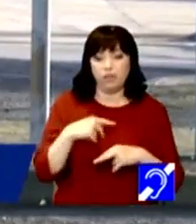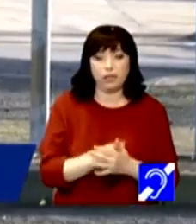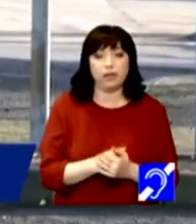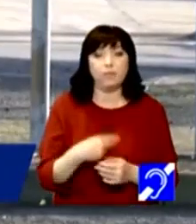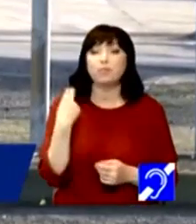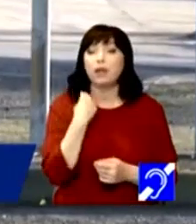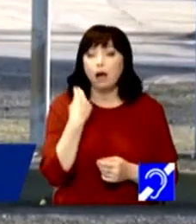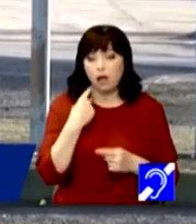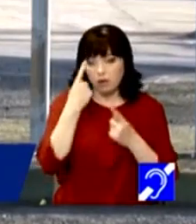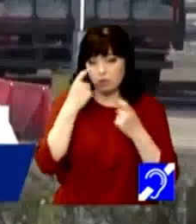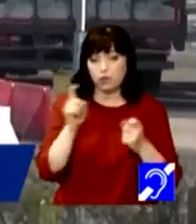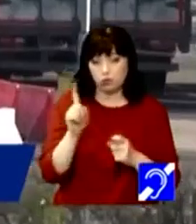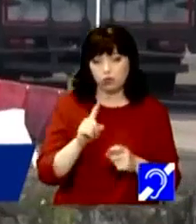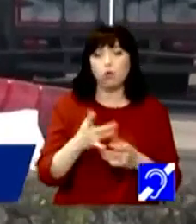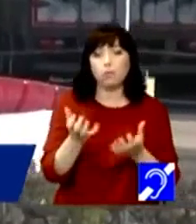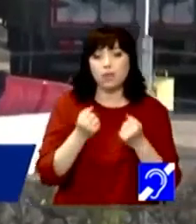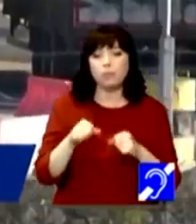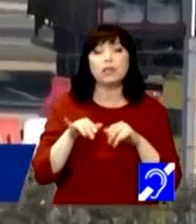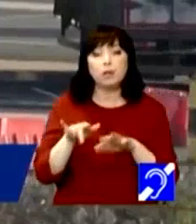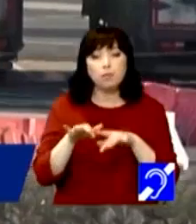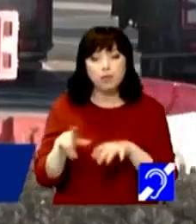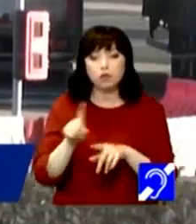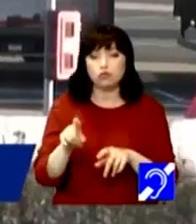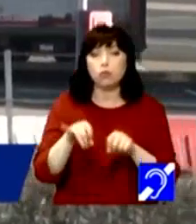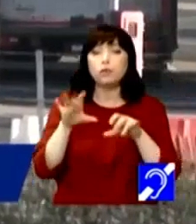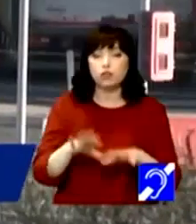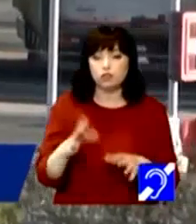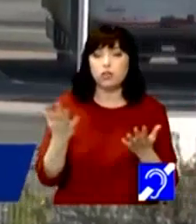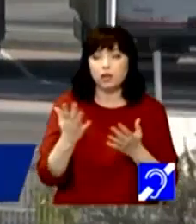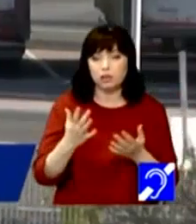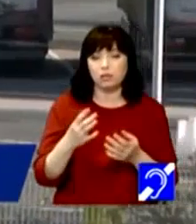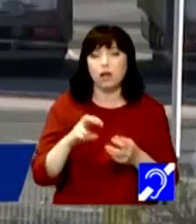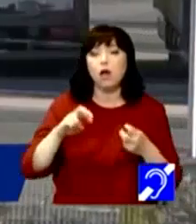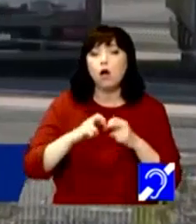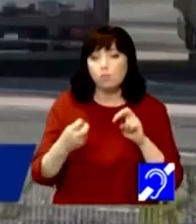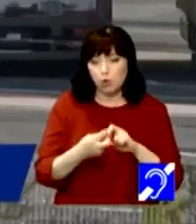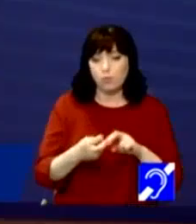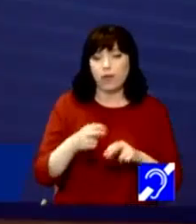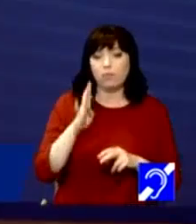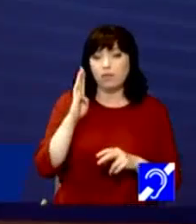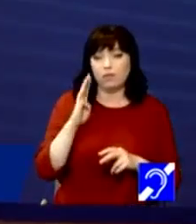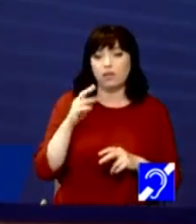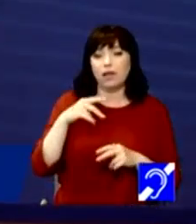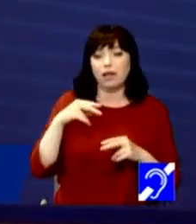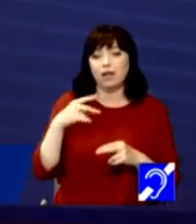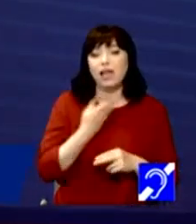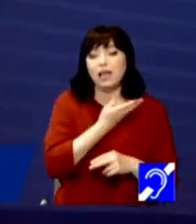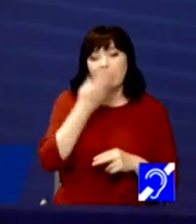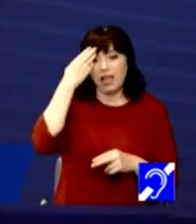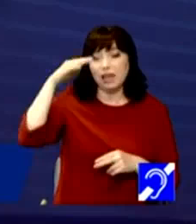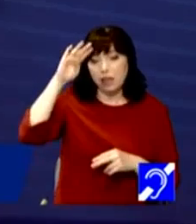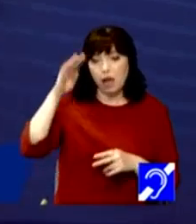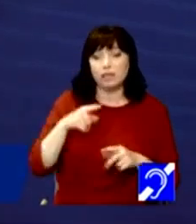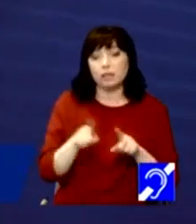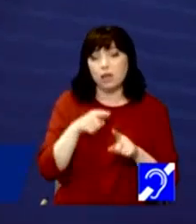Marea Britanie a anunțat că va adopta măsuri pentru a soluționa tensiunile comerciale post-Brexit din Irlanda de Nord. Anunțul a fost făcut de ministrul